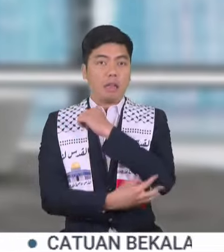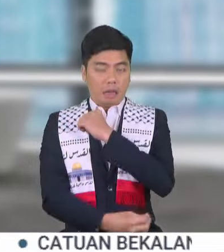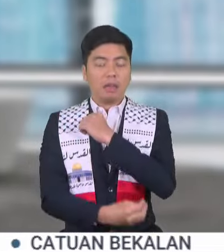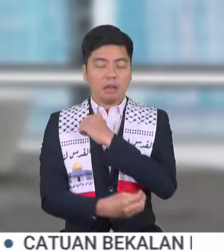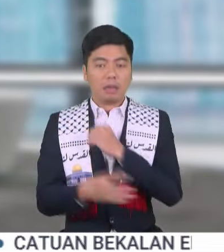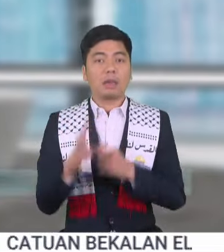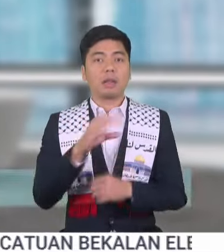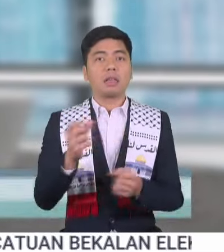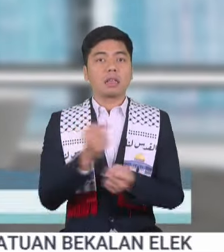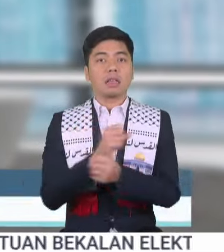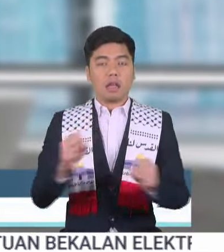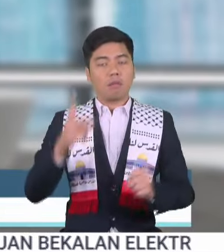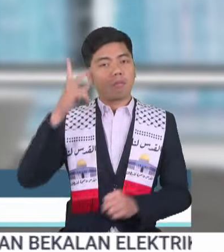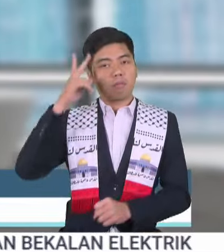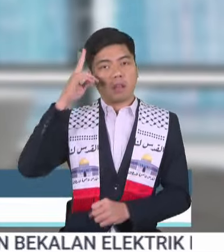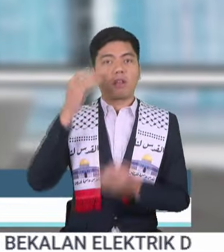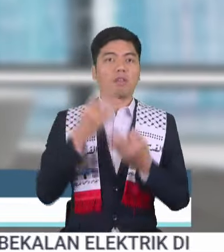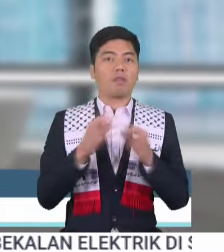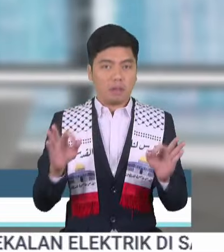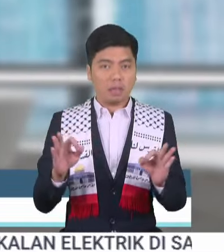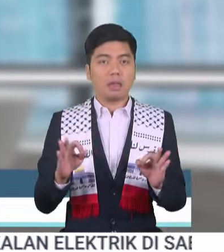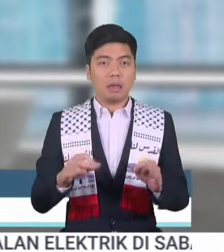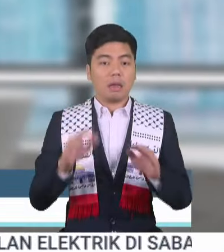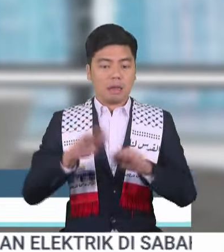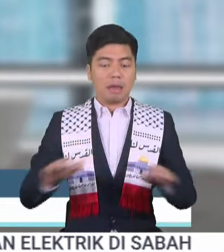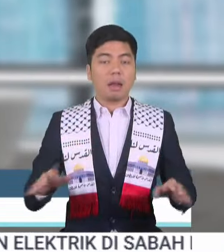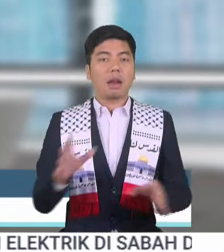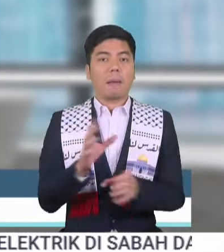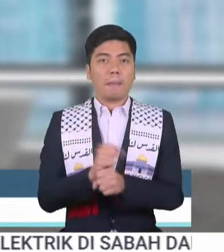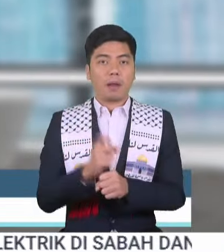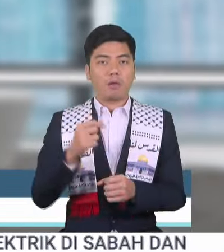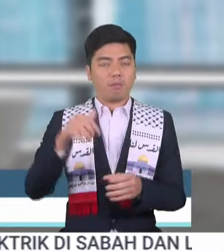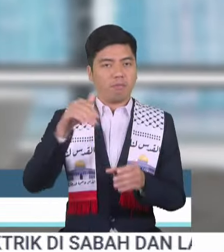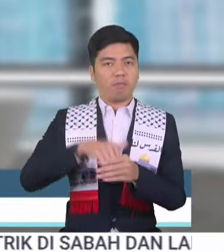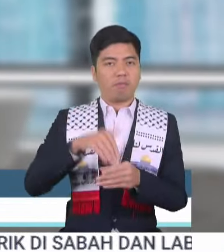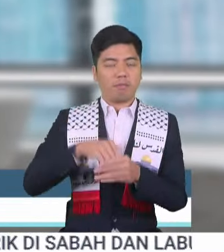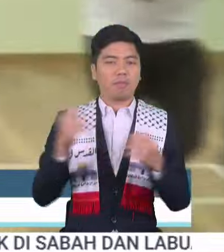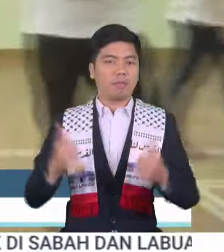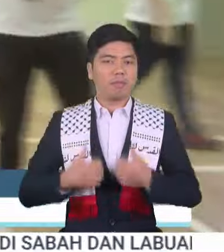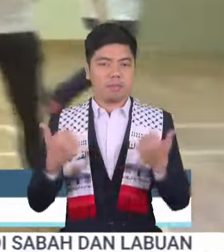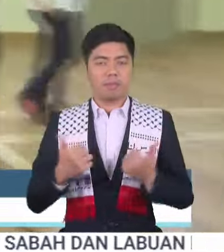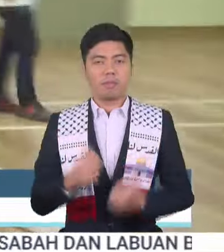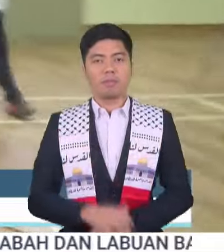berusia lingkungan 11 hingga 17 tahun itu turut menerima sumbangan duit raya.